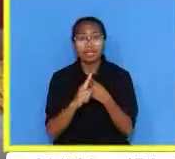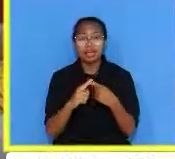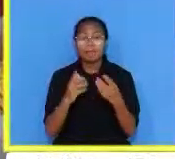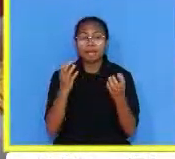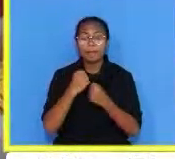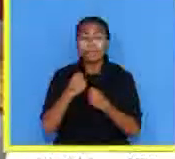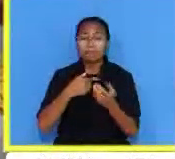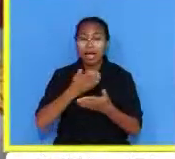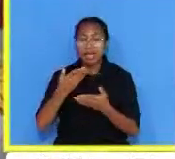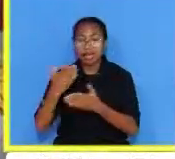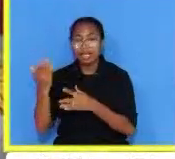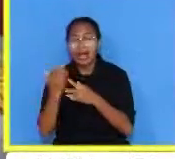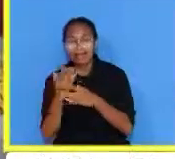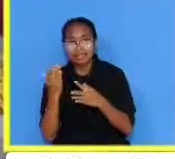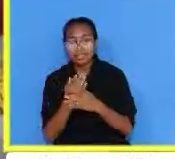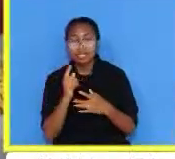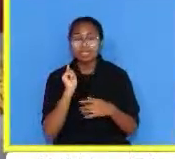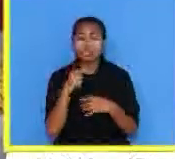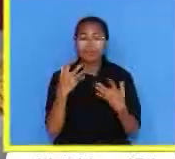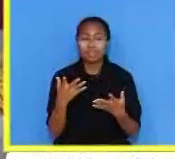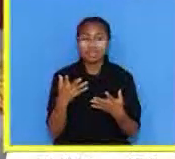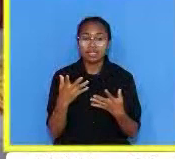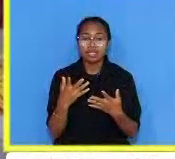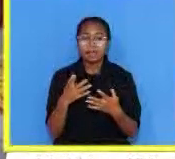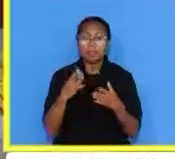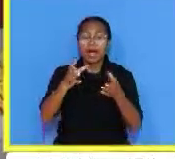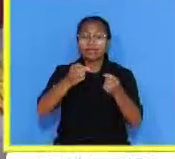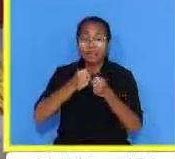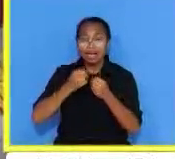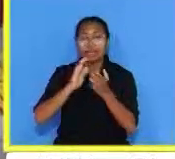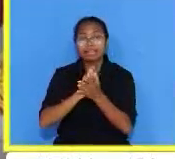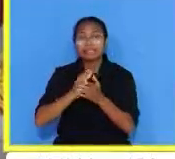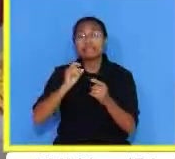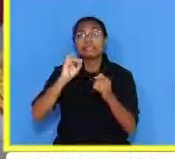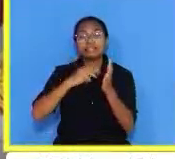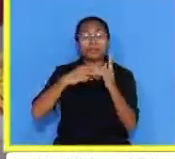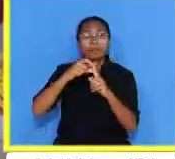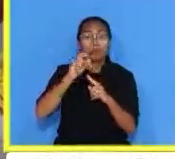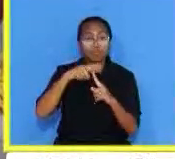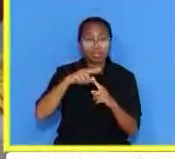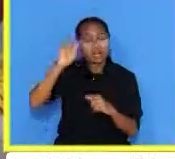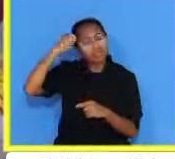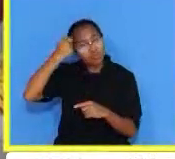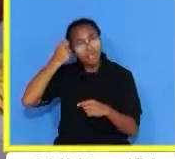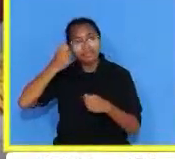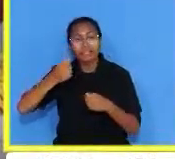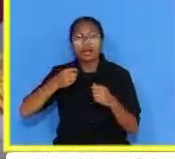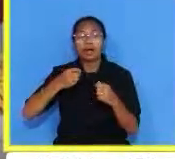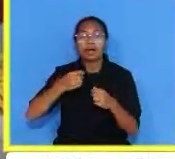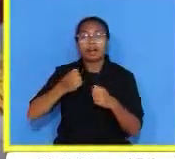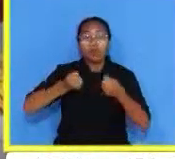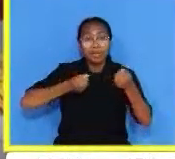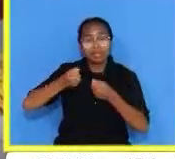mendapatkan pelayanan akses seperti mengantar dan menjemput karena kesulitan untuk mobilitas, dan